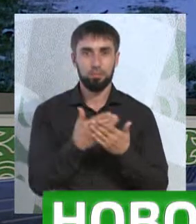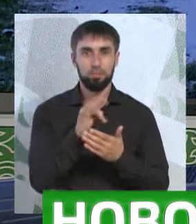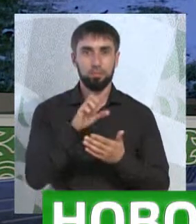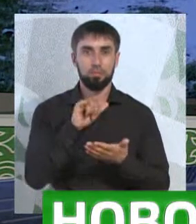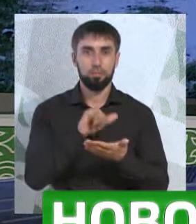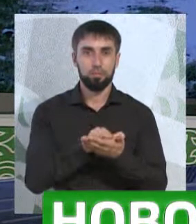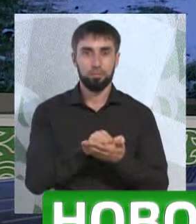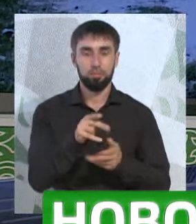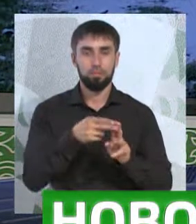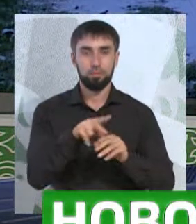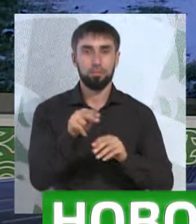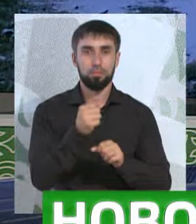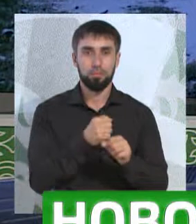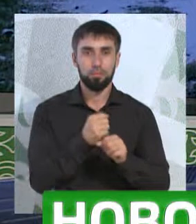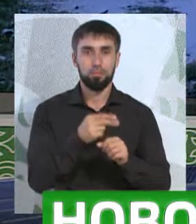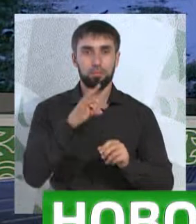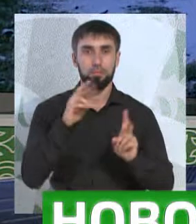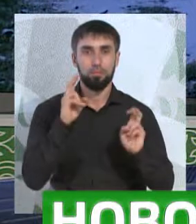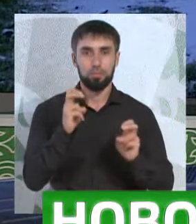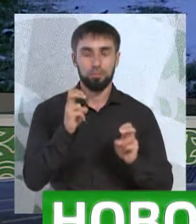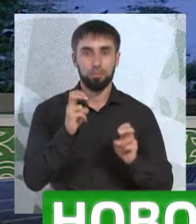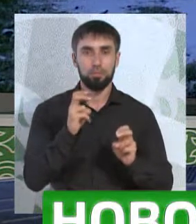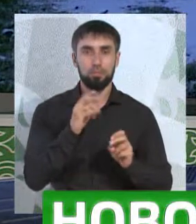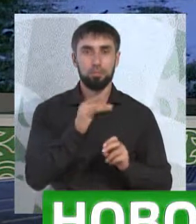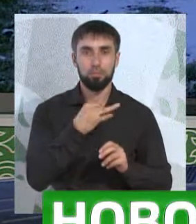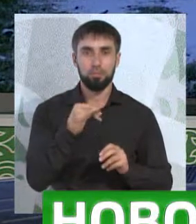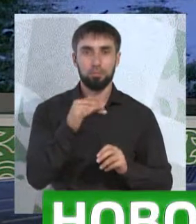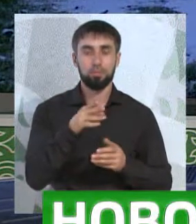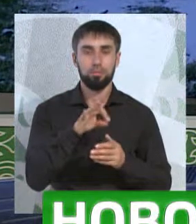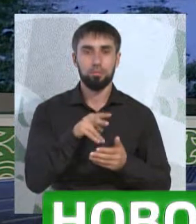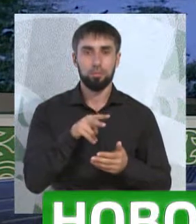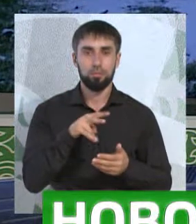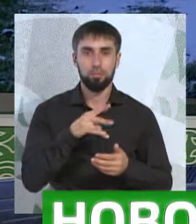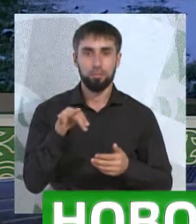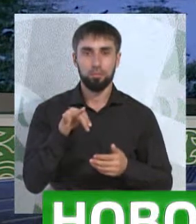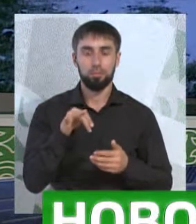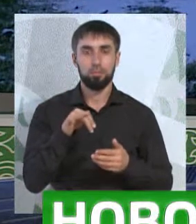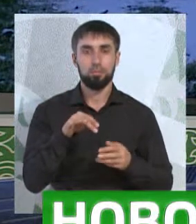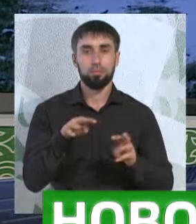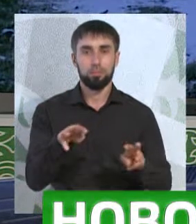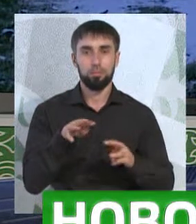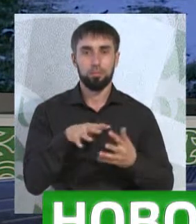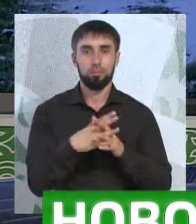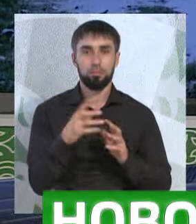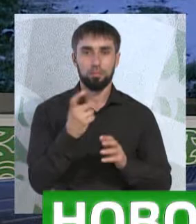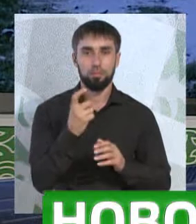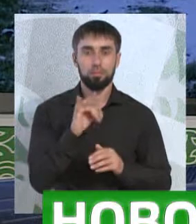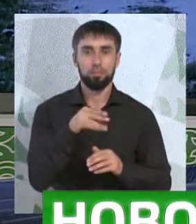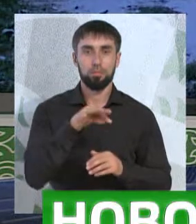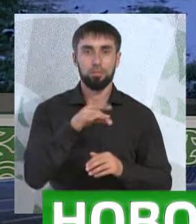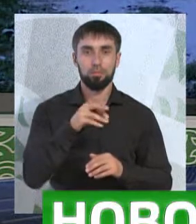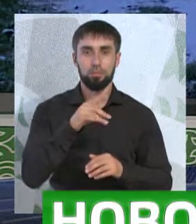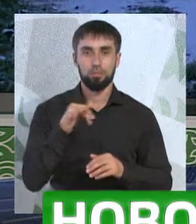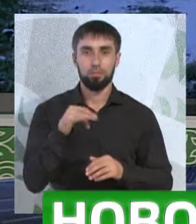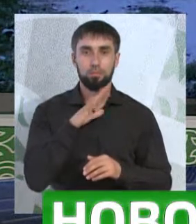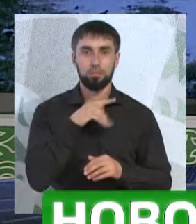Это делается по программе устойчивого развития сельских территорий по линии Министерства сельского хозяйства и продовольствия Ингушетии. Ну а дальше обещают